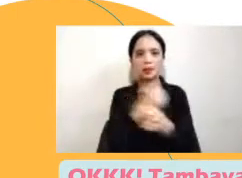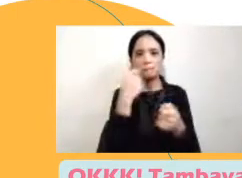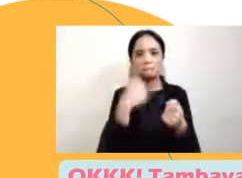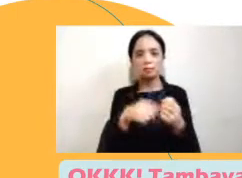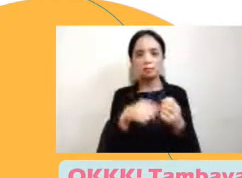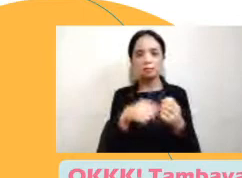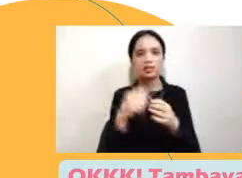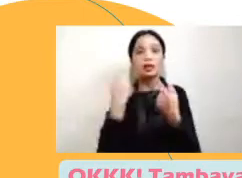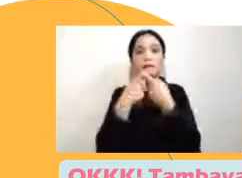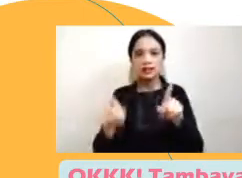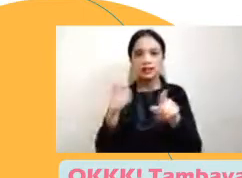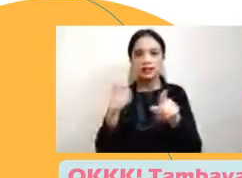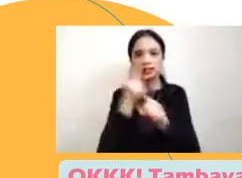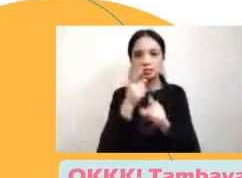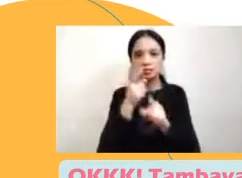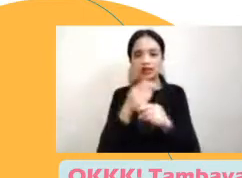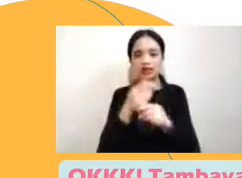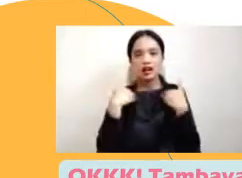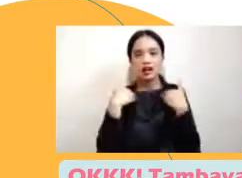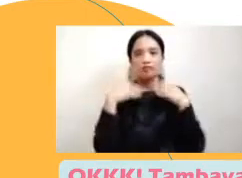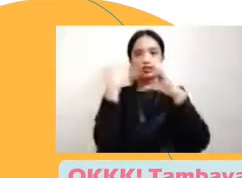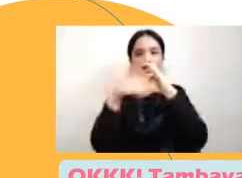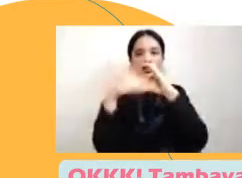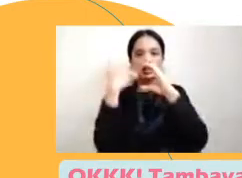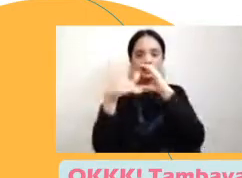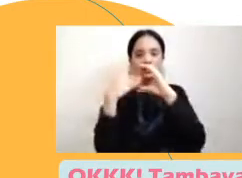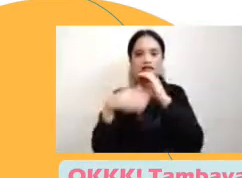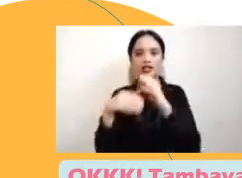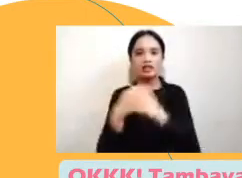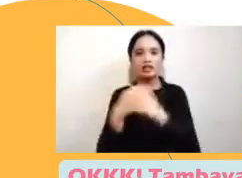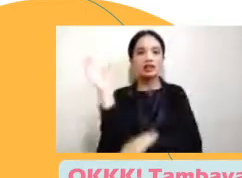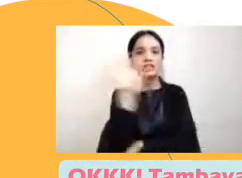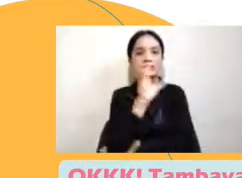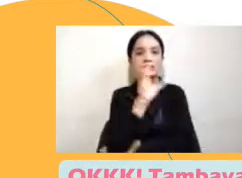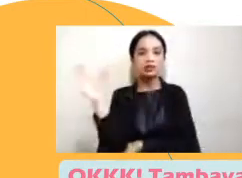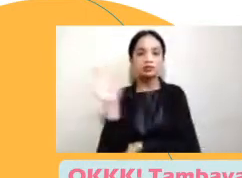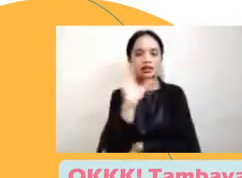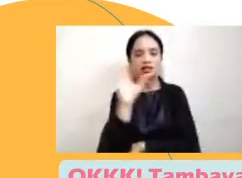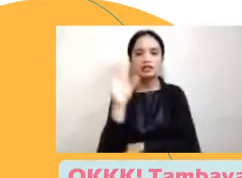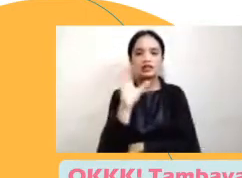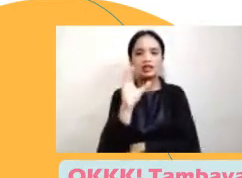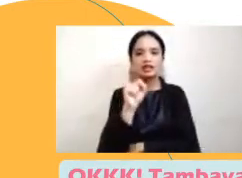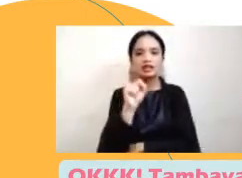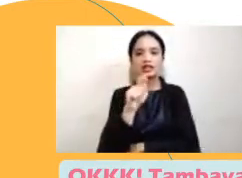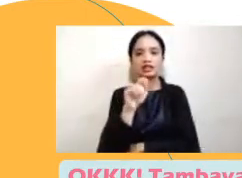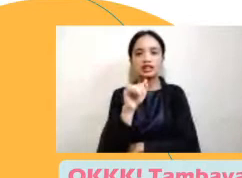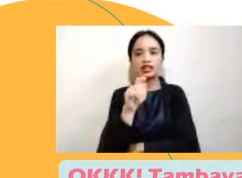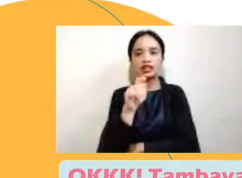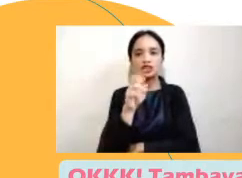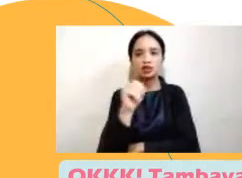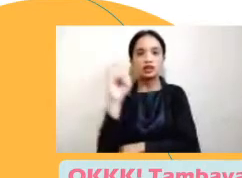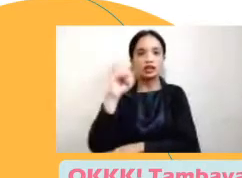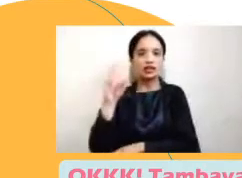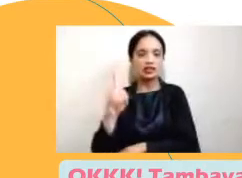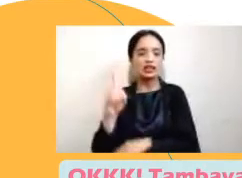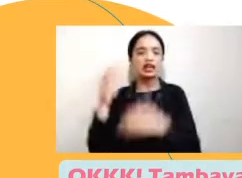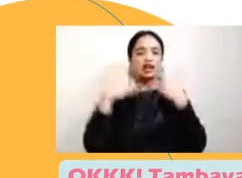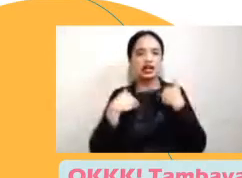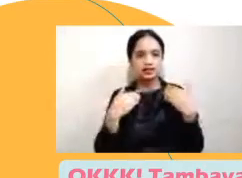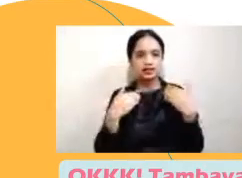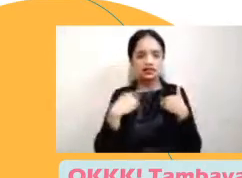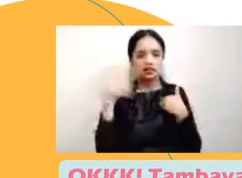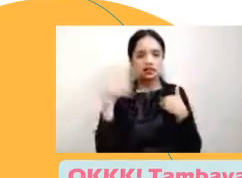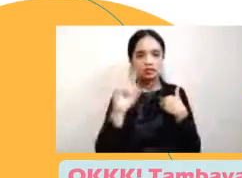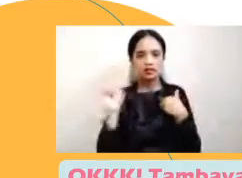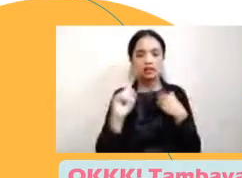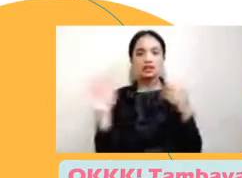'di ba? Meron sa chat natin, Christmas station IDs. Yes. Yes. Yes. Yes. May recall siya yung mga station